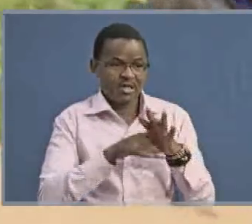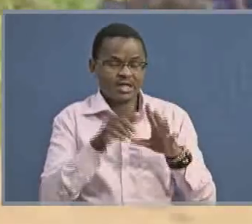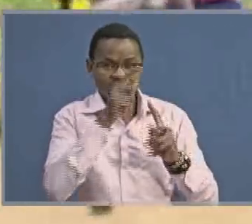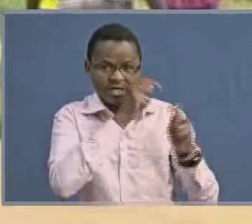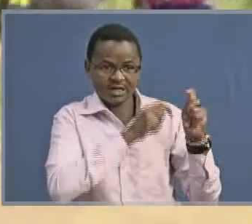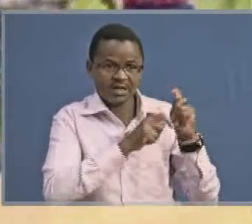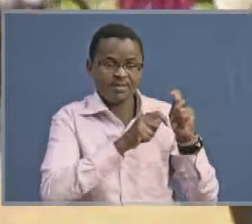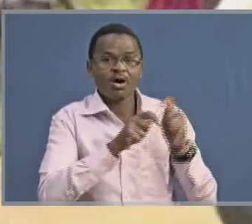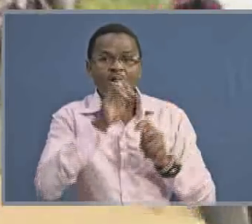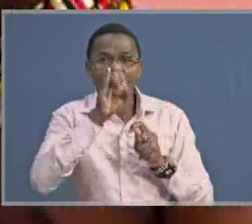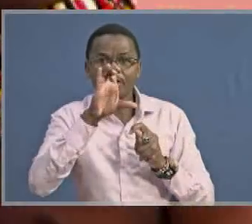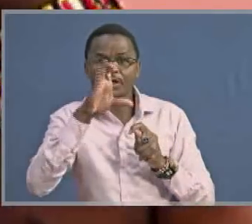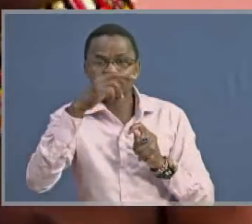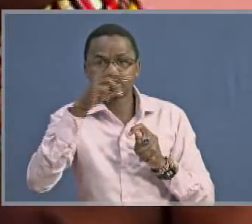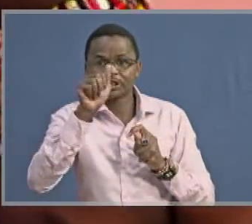wa Ilichamus.